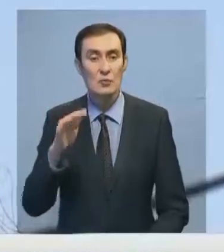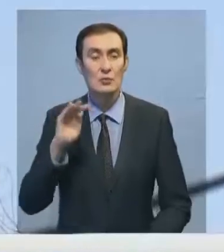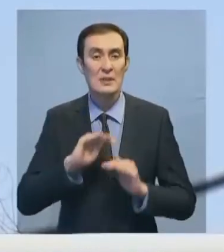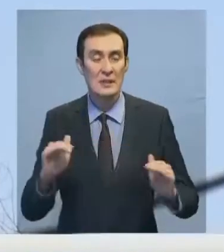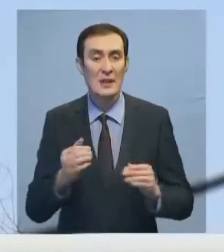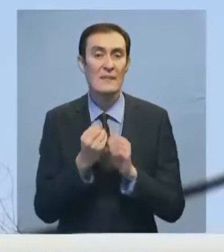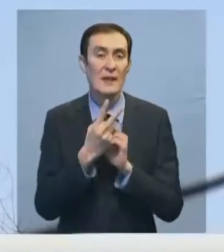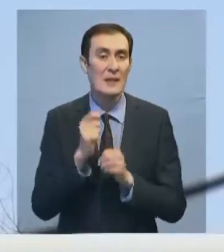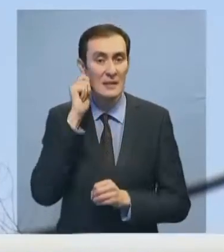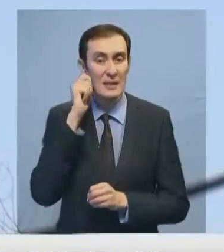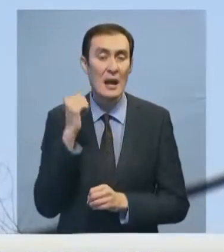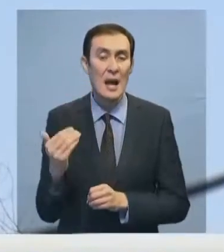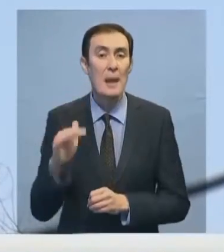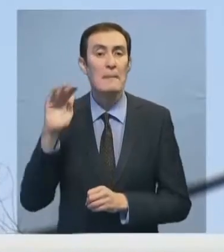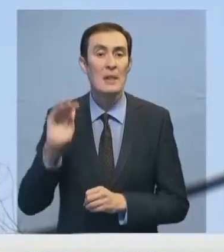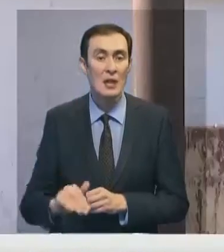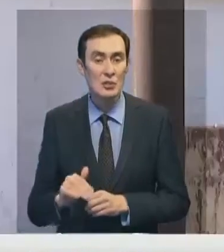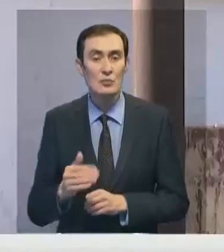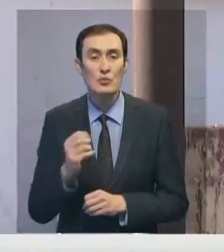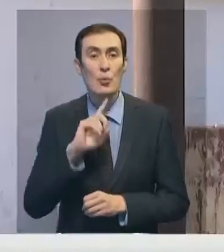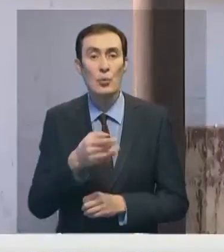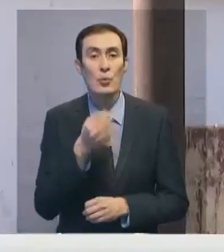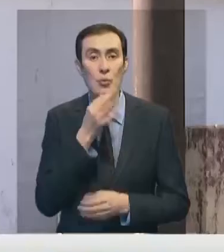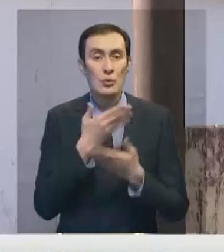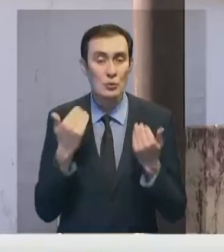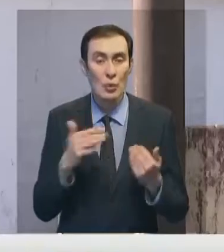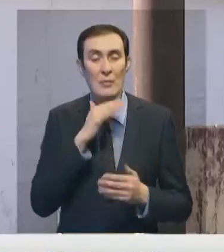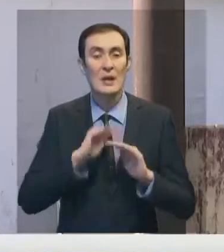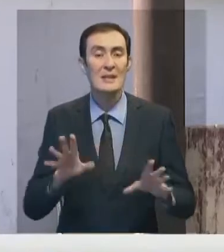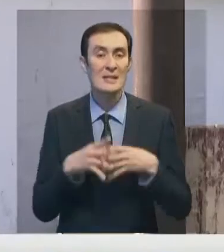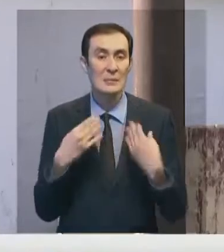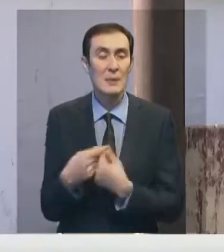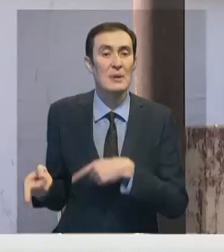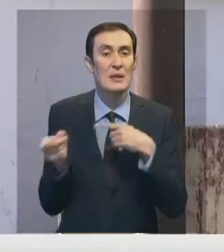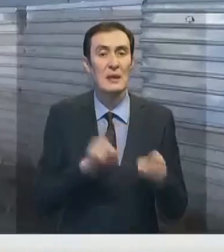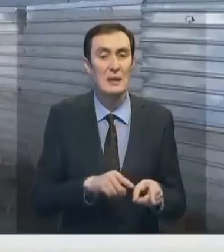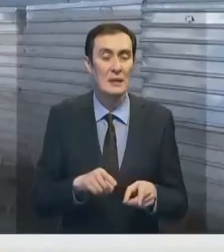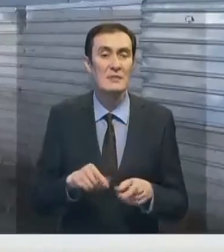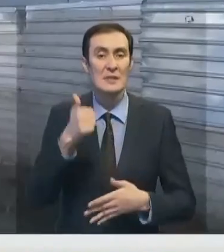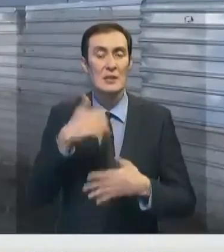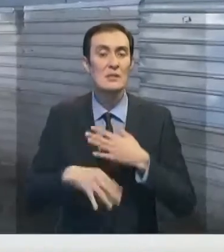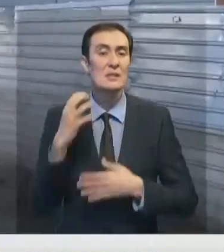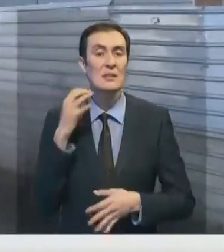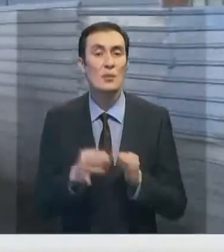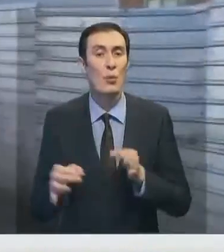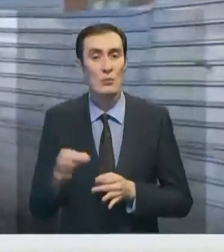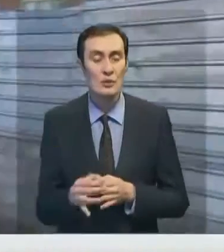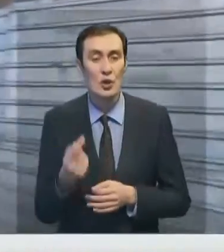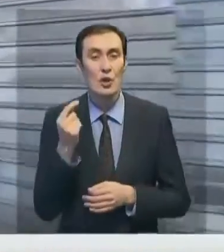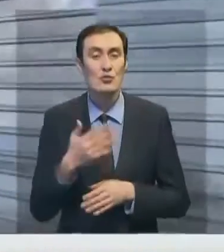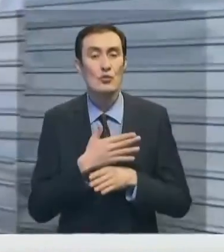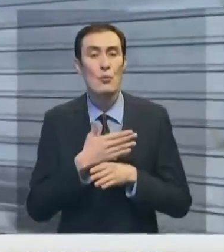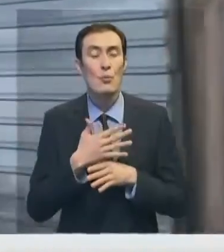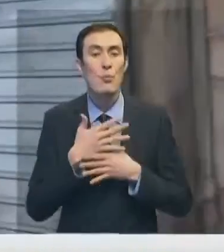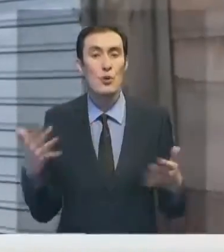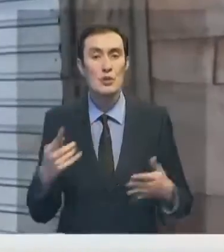пострадавших детей 12 лет, младшему нет и года. Многодетная семья переехала в столицу из Кызылординской области чуть